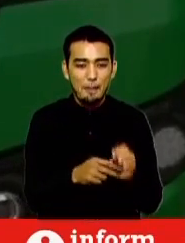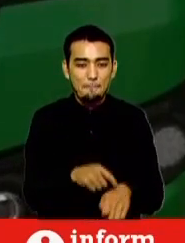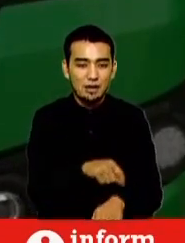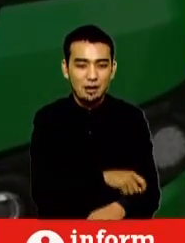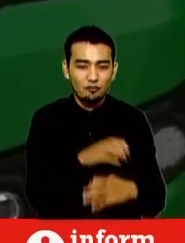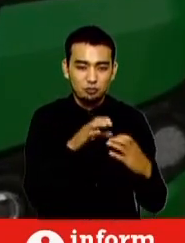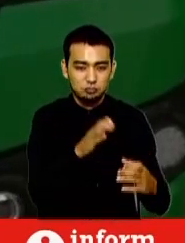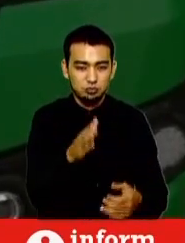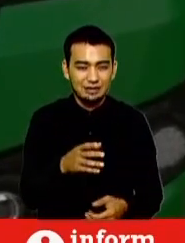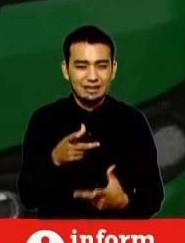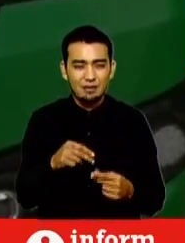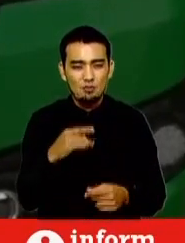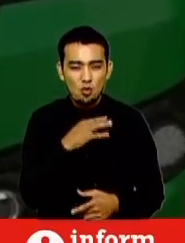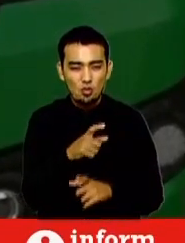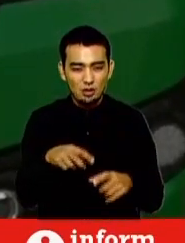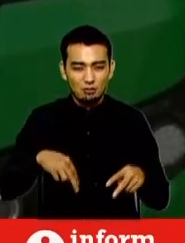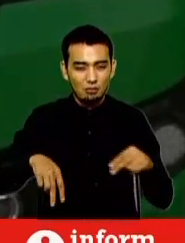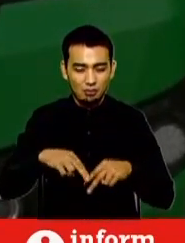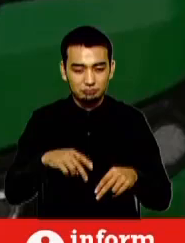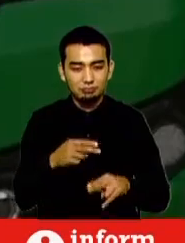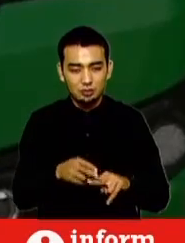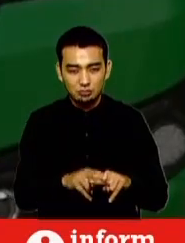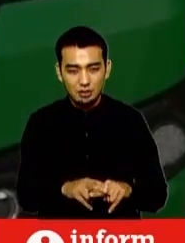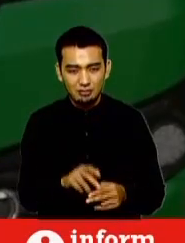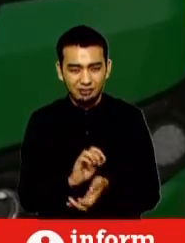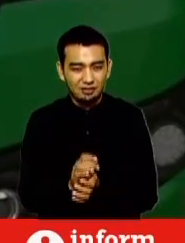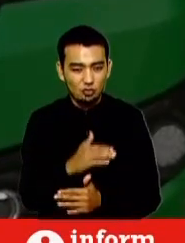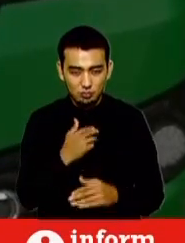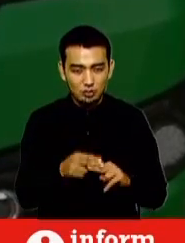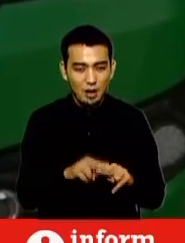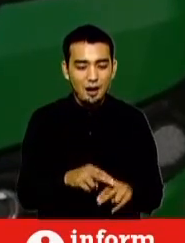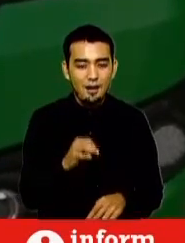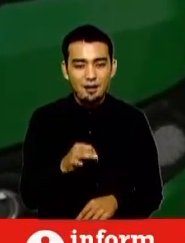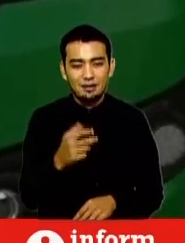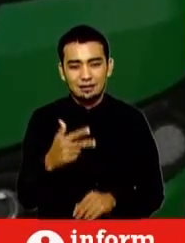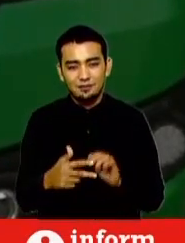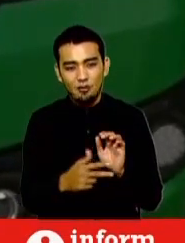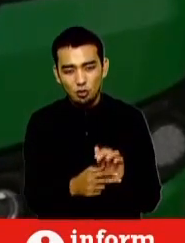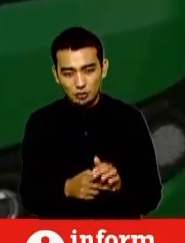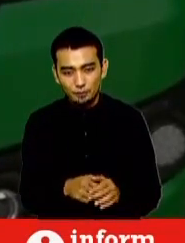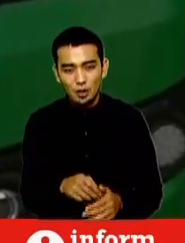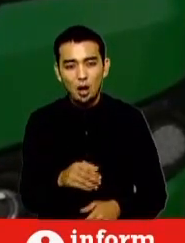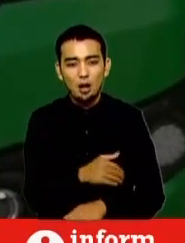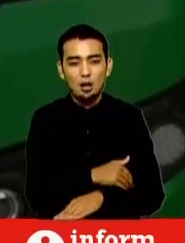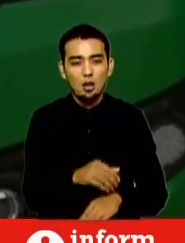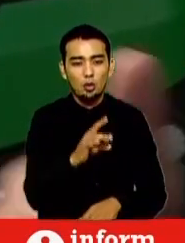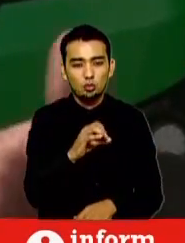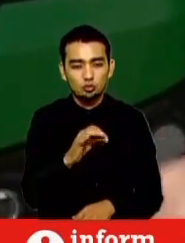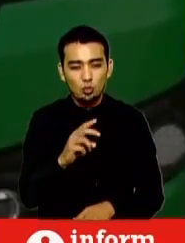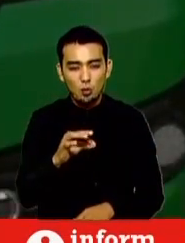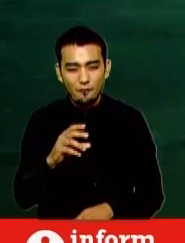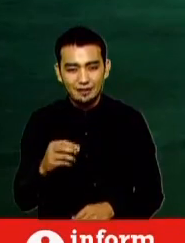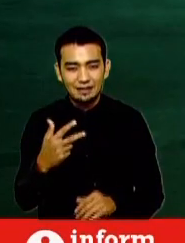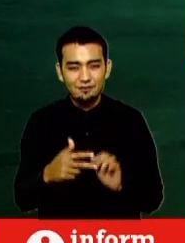осы жақын күндері. Ол мына мысалы Аль-Фарабиде бізде 38 деген маршрут жүреді. Рысқұлов бойында 38А деген болады олар